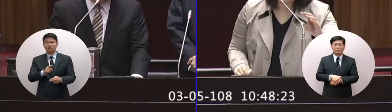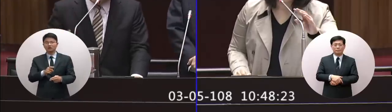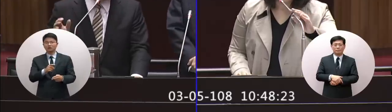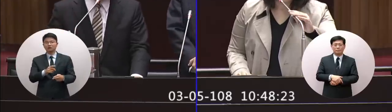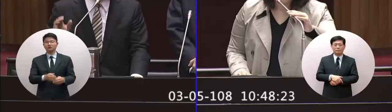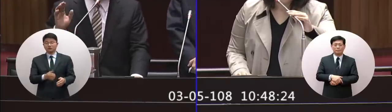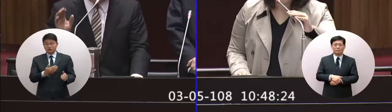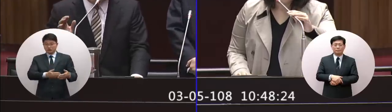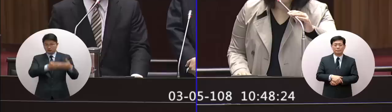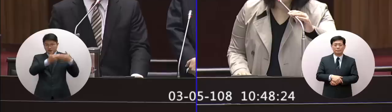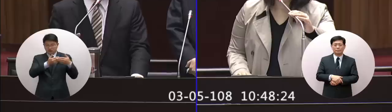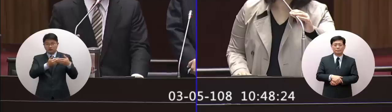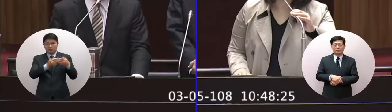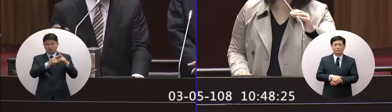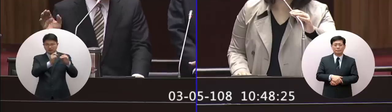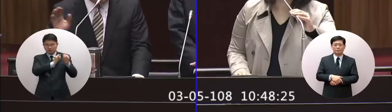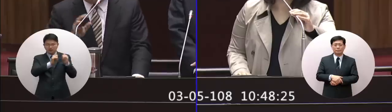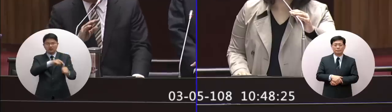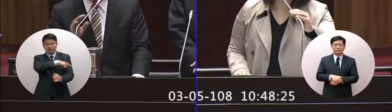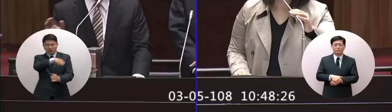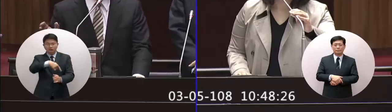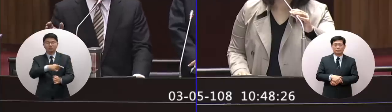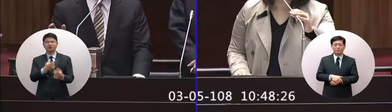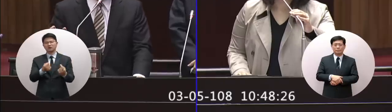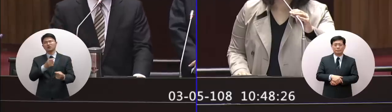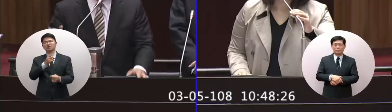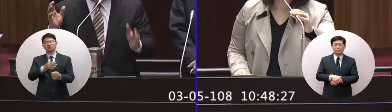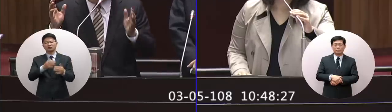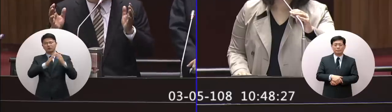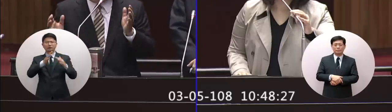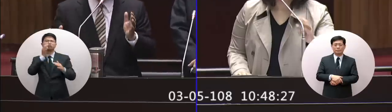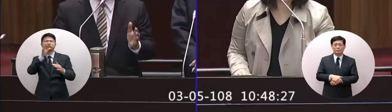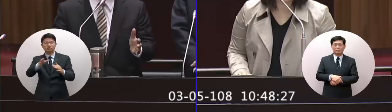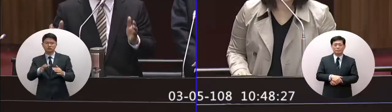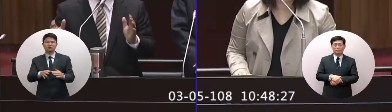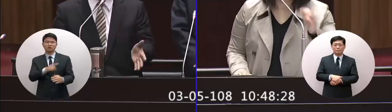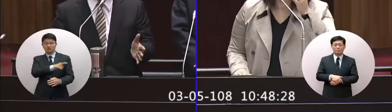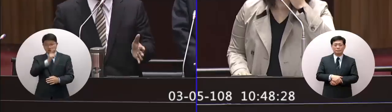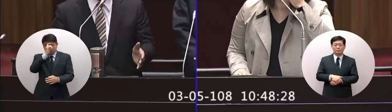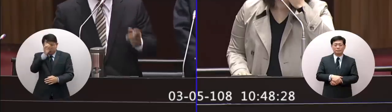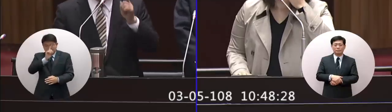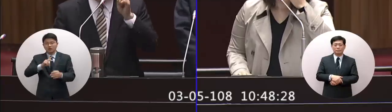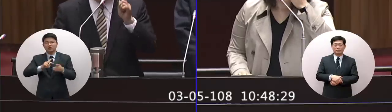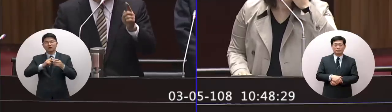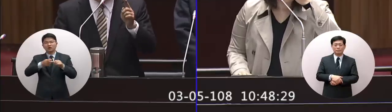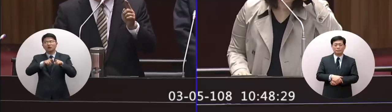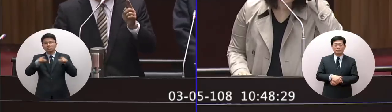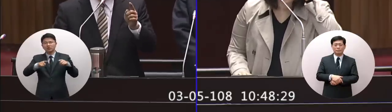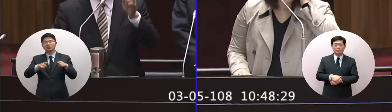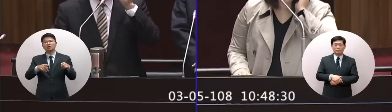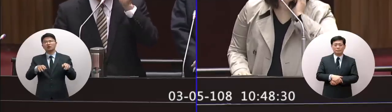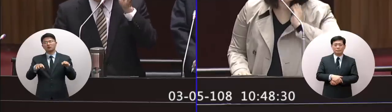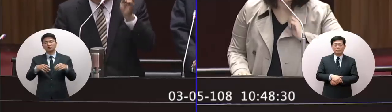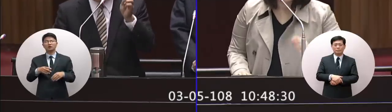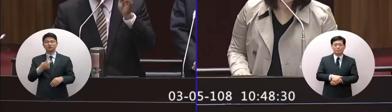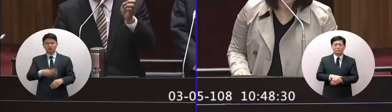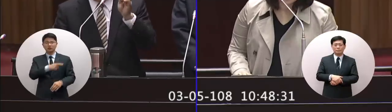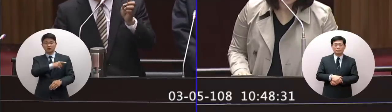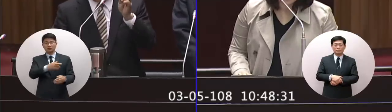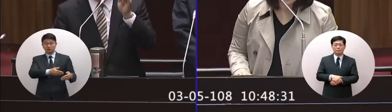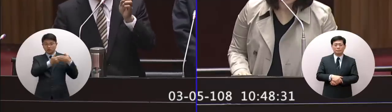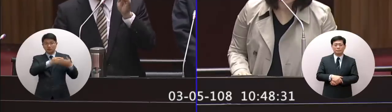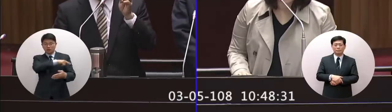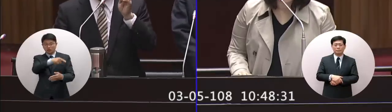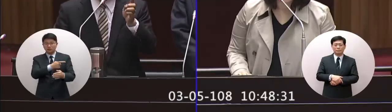国人民绝大部分也不喜欢打战，也都在追求和平。而中国是多